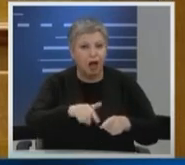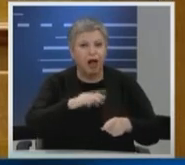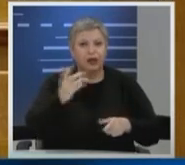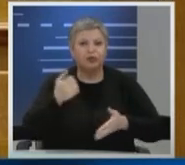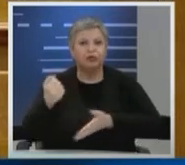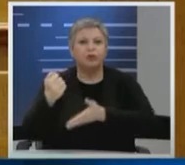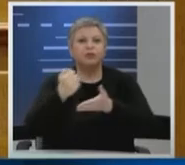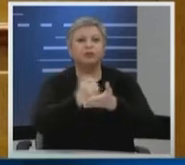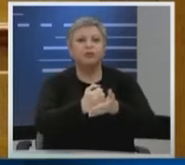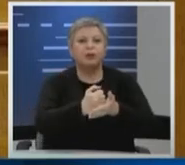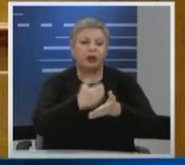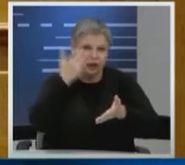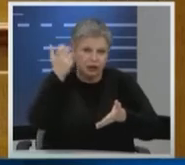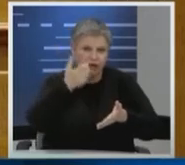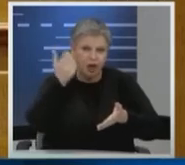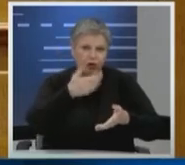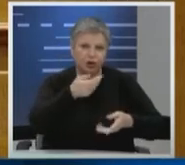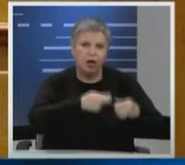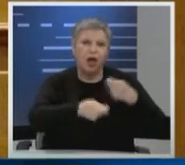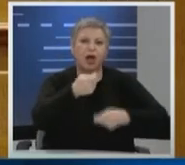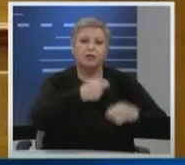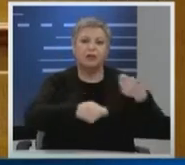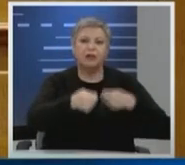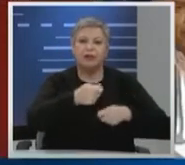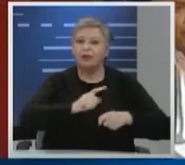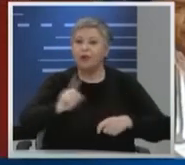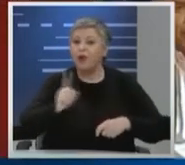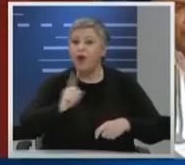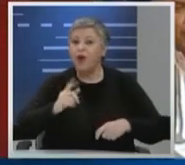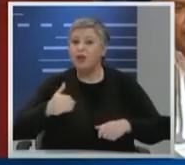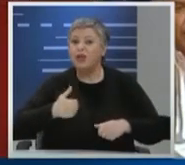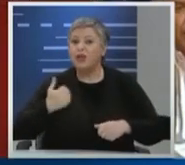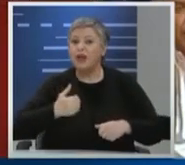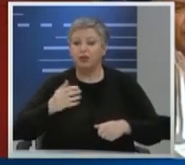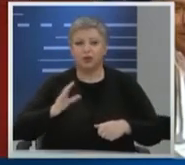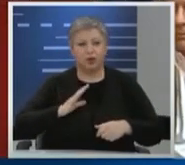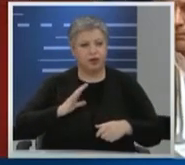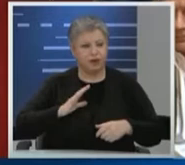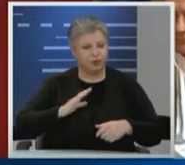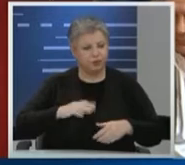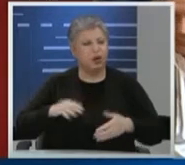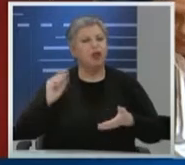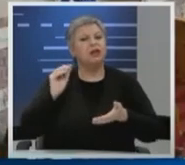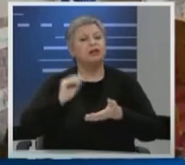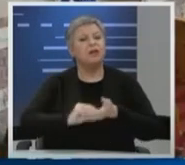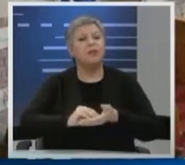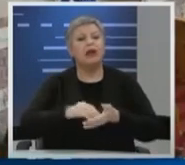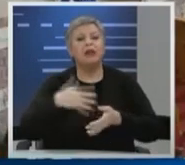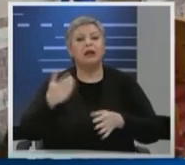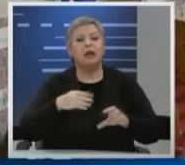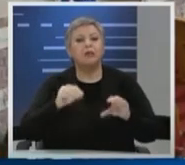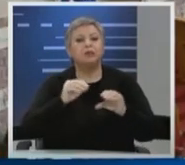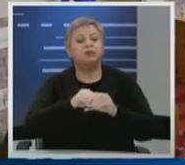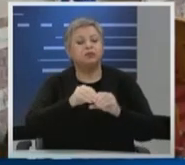νέων εργαζόμενων? Μειώνεται με το υπερπλεώνασμα το οποίο το πληρώνουν με το αίμα τους τα